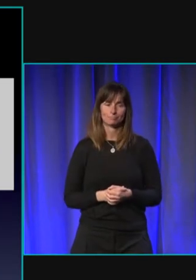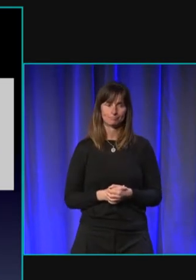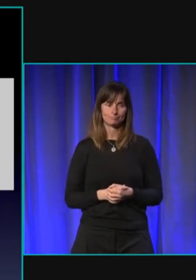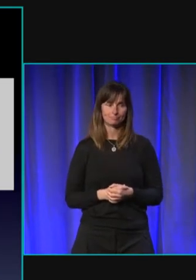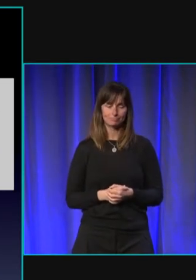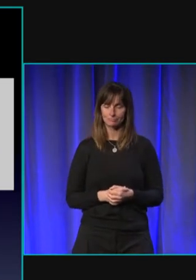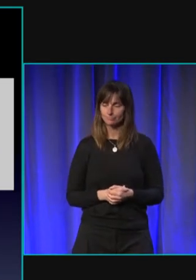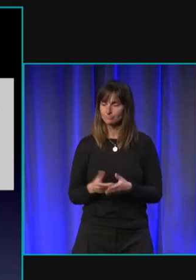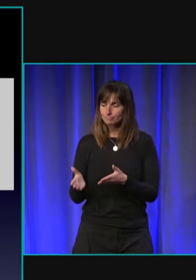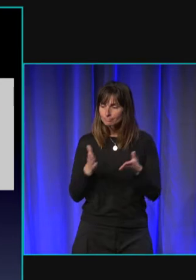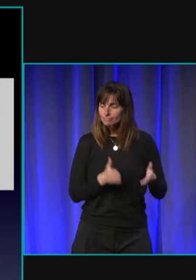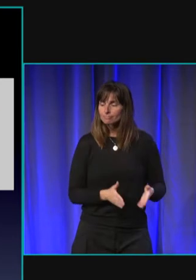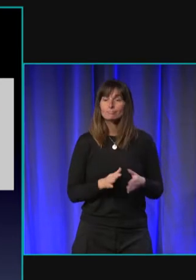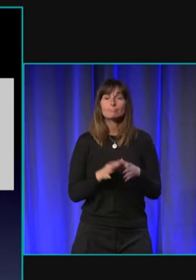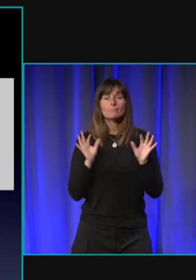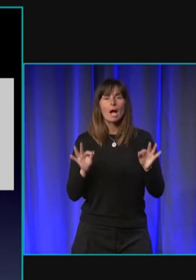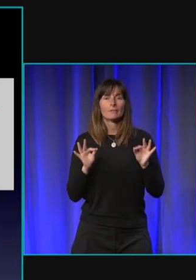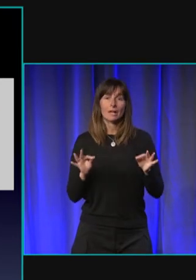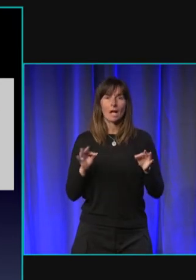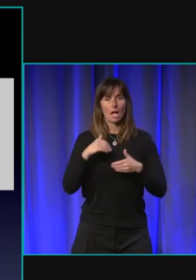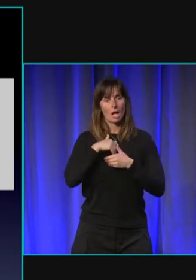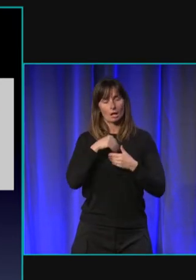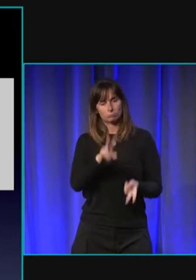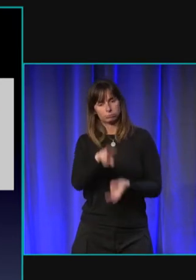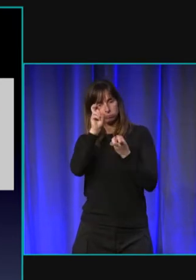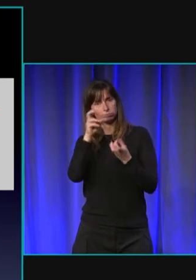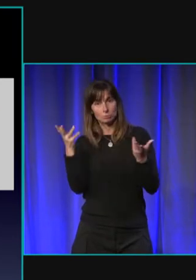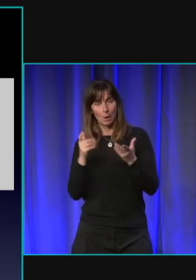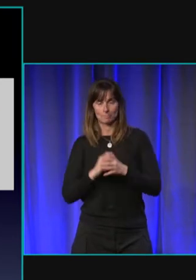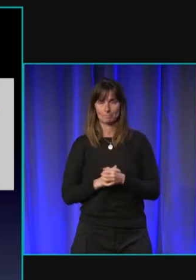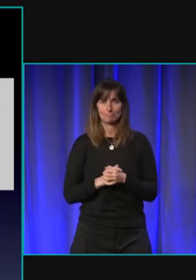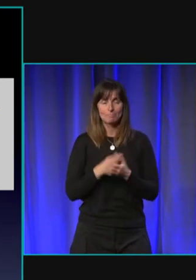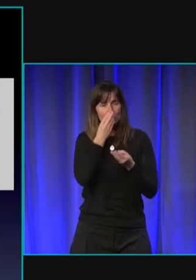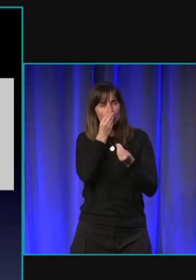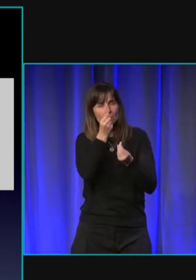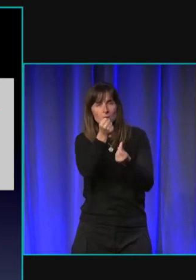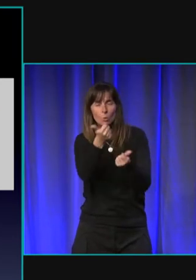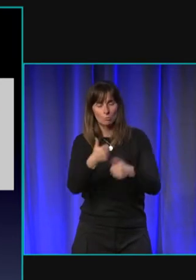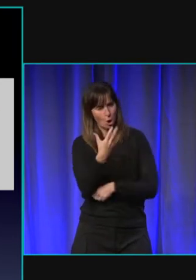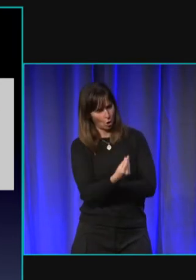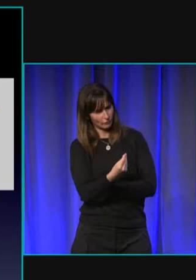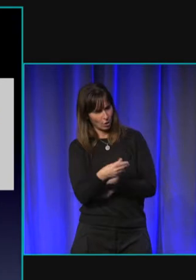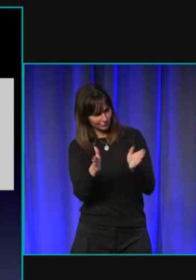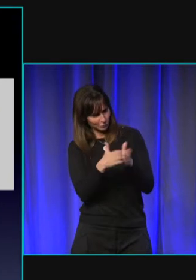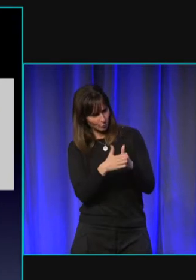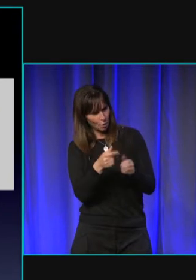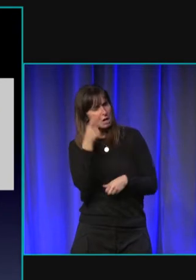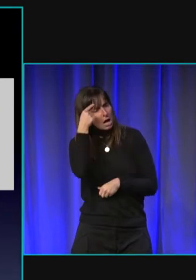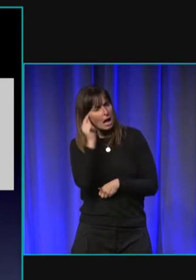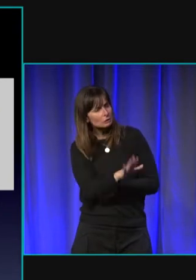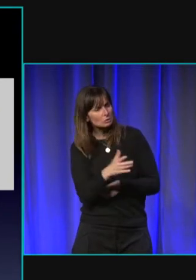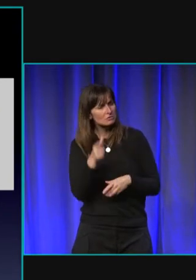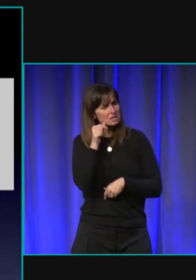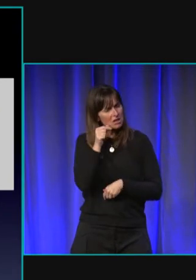Alors maintenant au niveau perceptif, hein, parce que lorsqu'on demande aussi comment l'enfant y perçoit l'effort intense